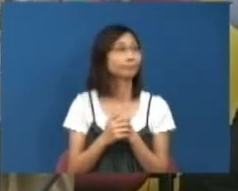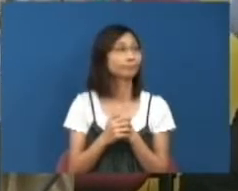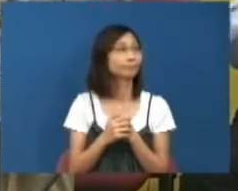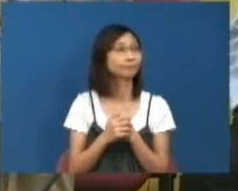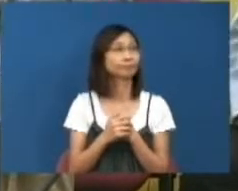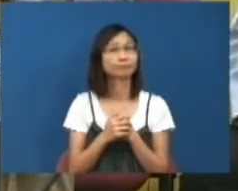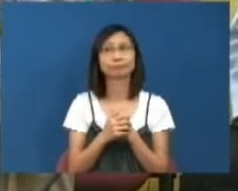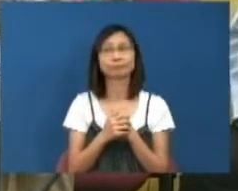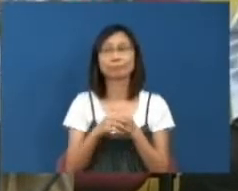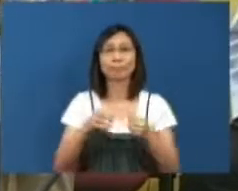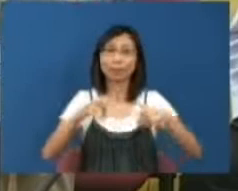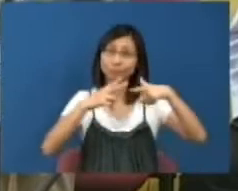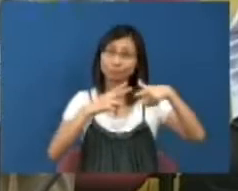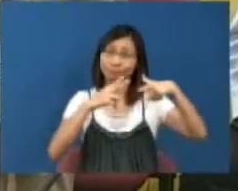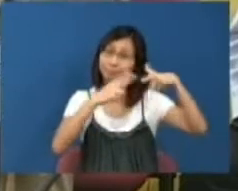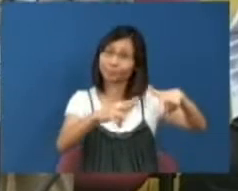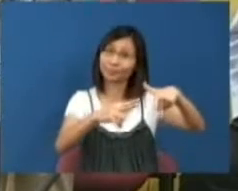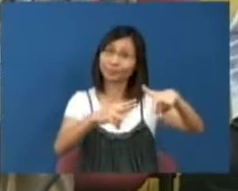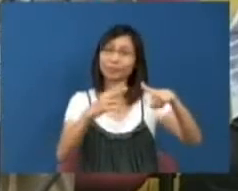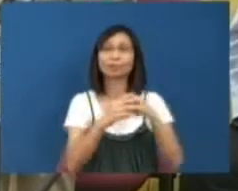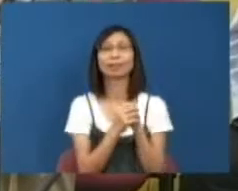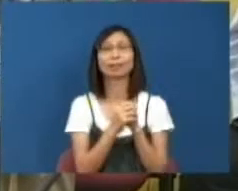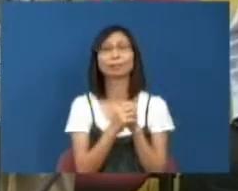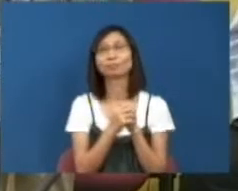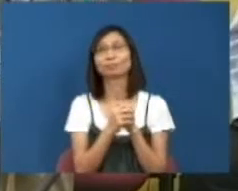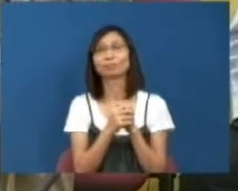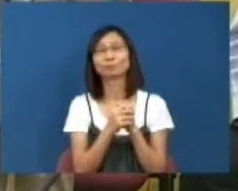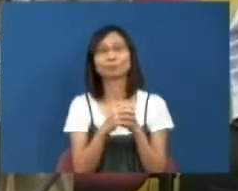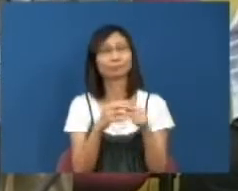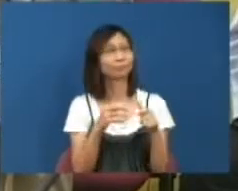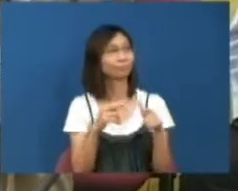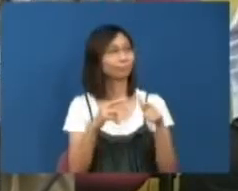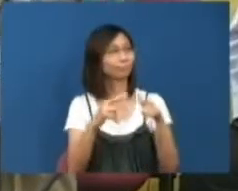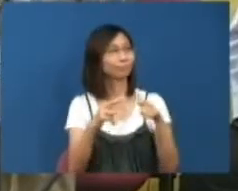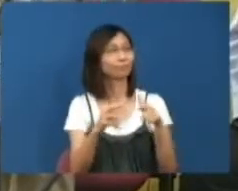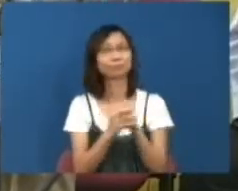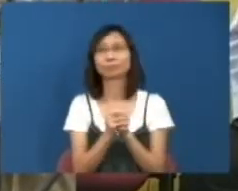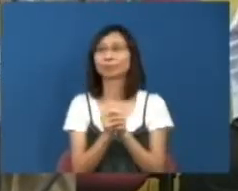等下 Doctor 介紹下呢個係啦，往呢邊啦，係啦。 就係呢一個咧，就巴